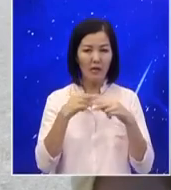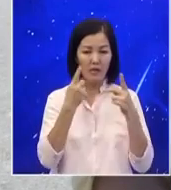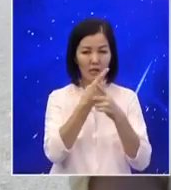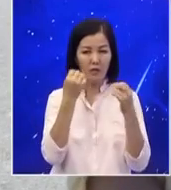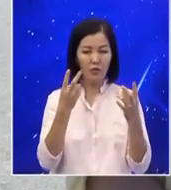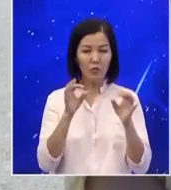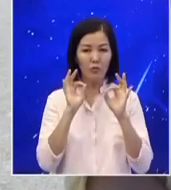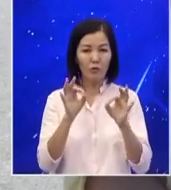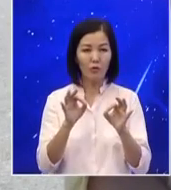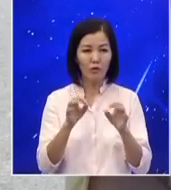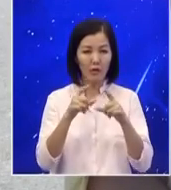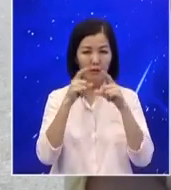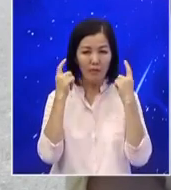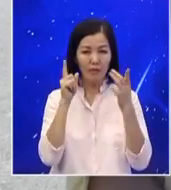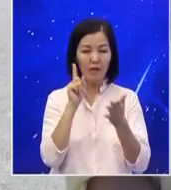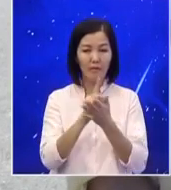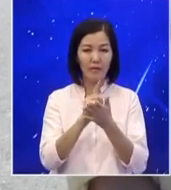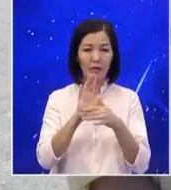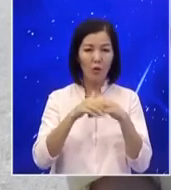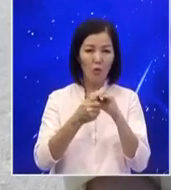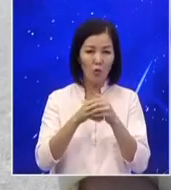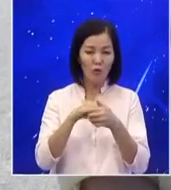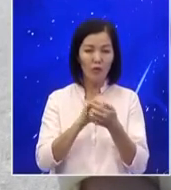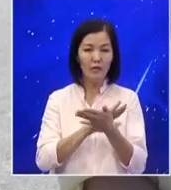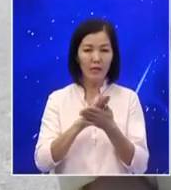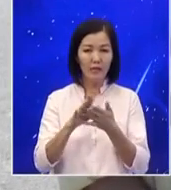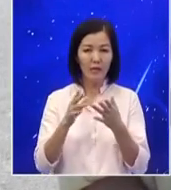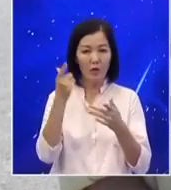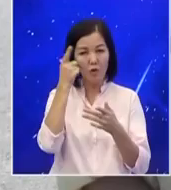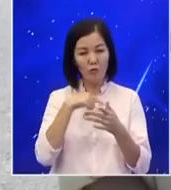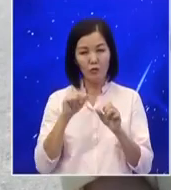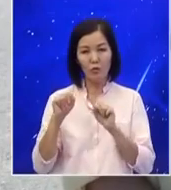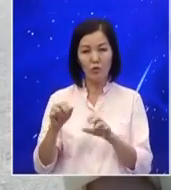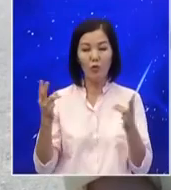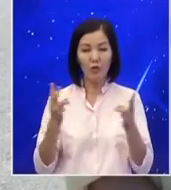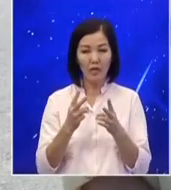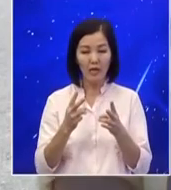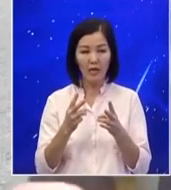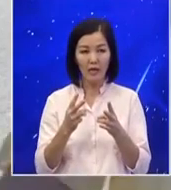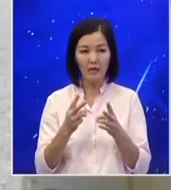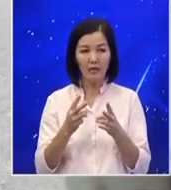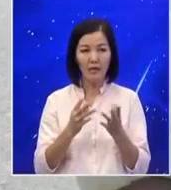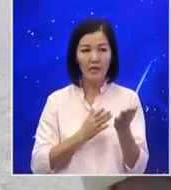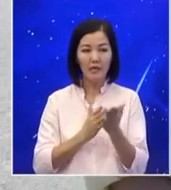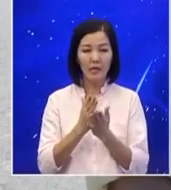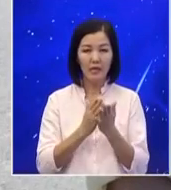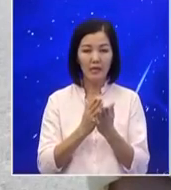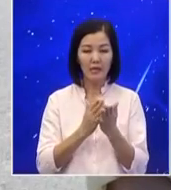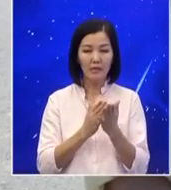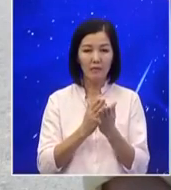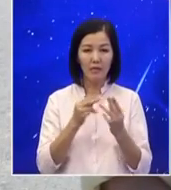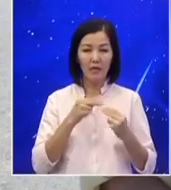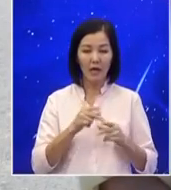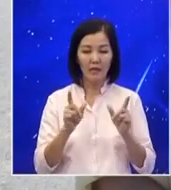Бұл дұрыс. Бетперде тағуды, қолды сабындап жуып жүруді кей адамдар ұмытып кетіп жатады. Біз осы салада қызмет етіп жүрген